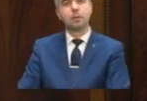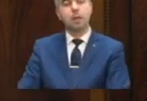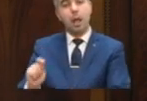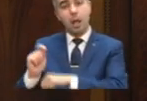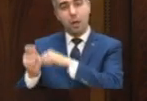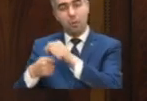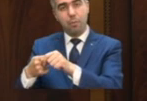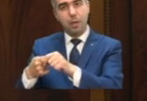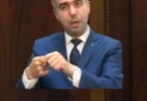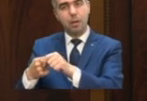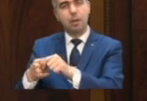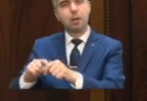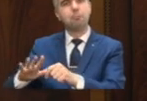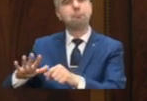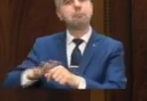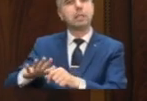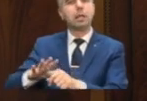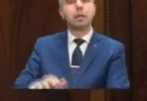القروي حتى المجال الحضاري.